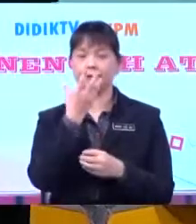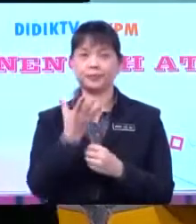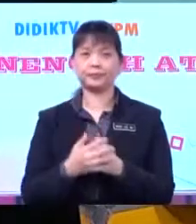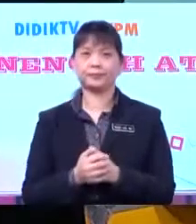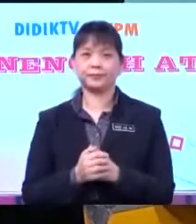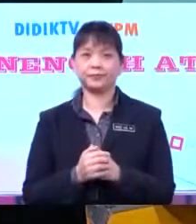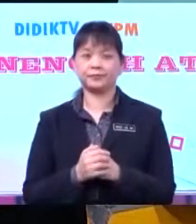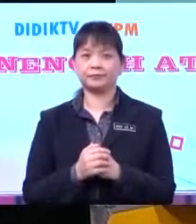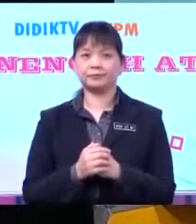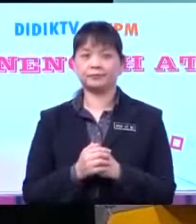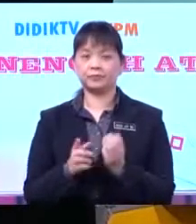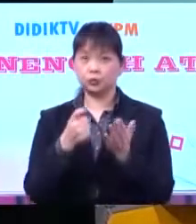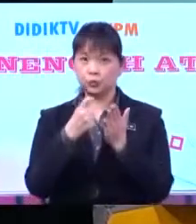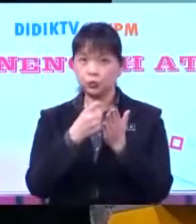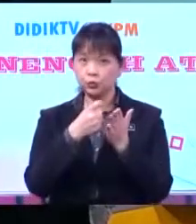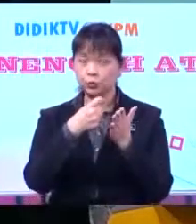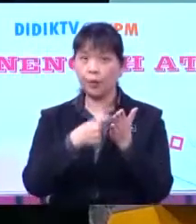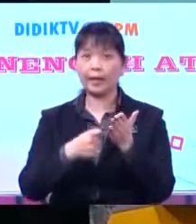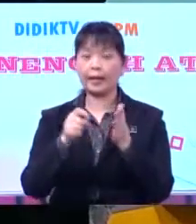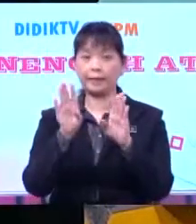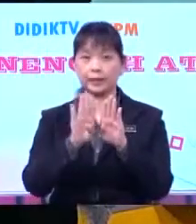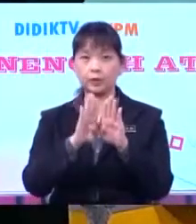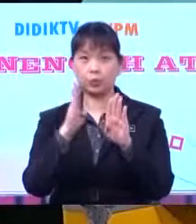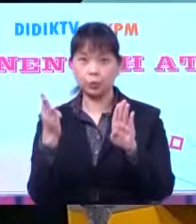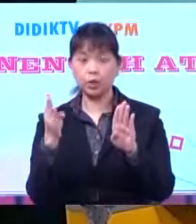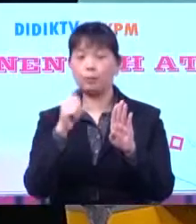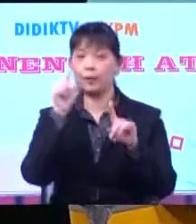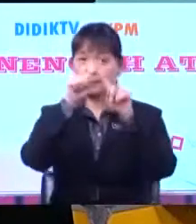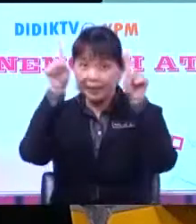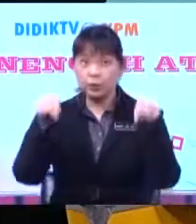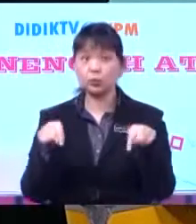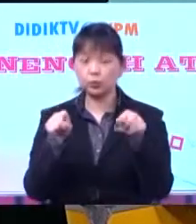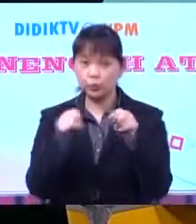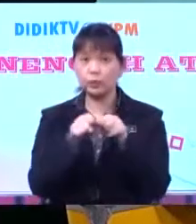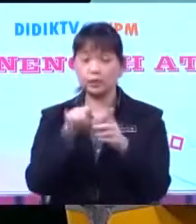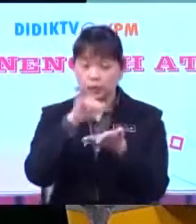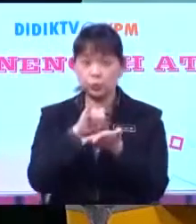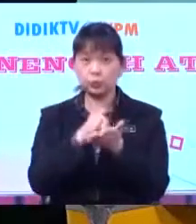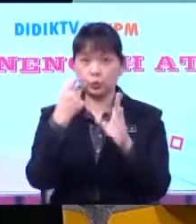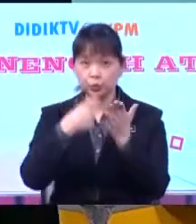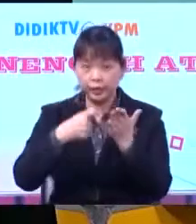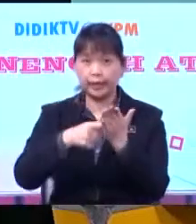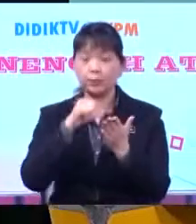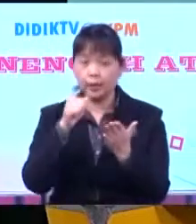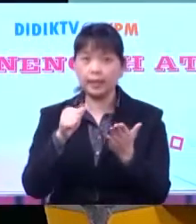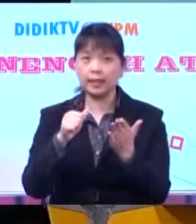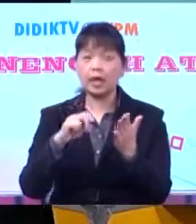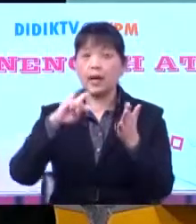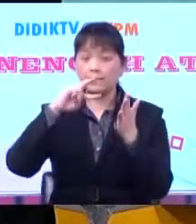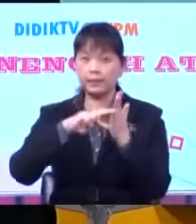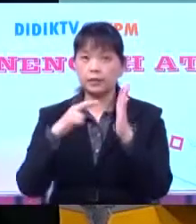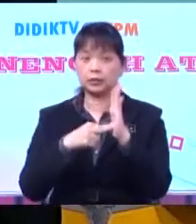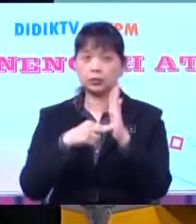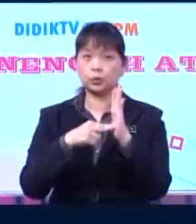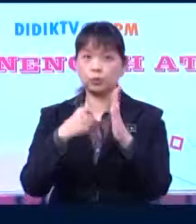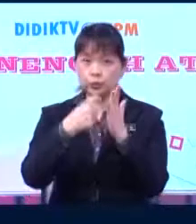Oke Cukai pintu juga juga juga pintu-pintunya produk kepada setiap